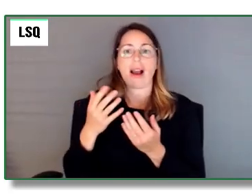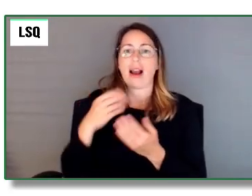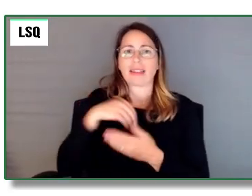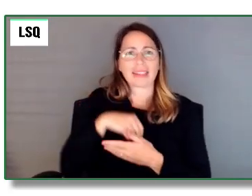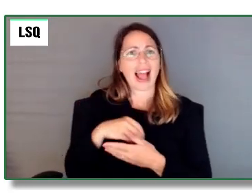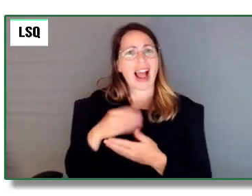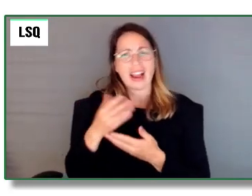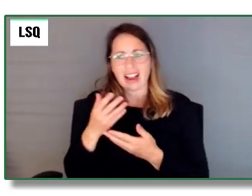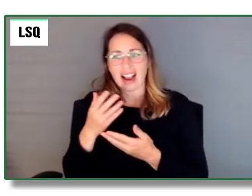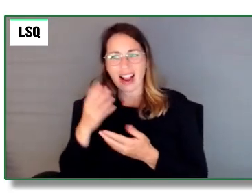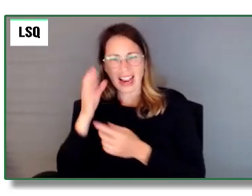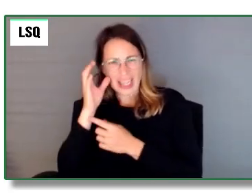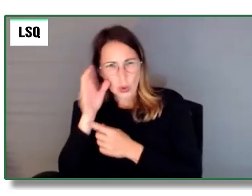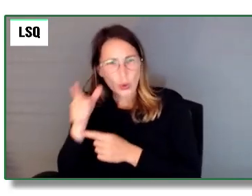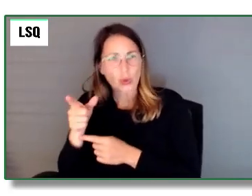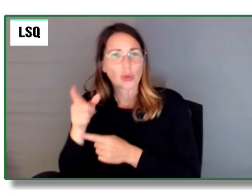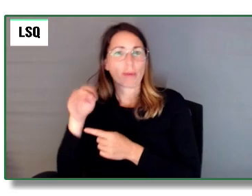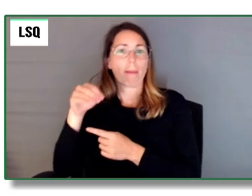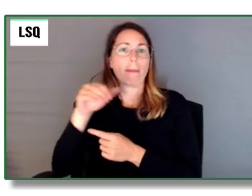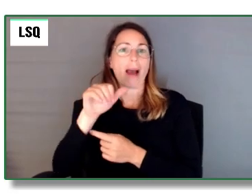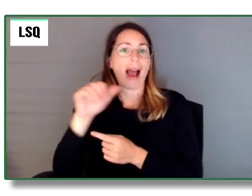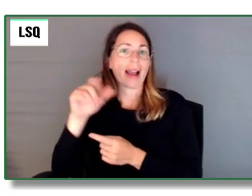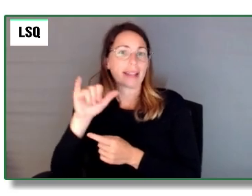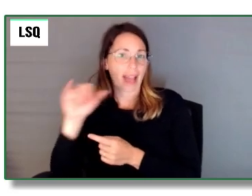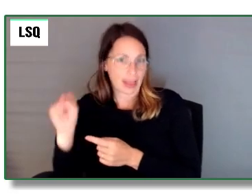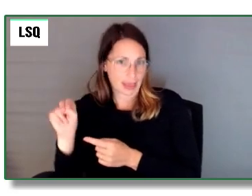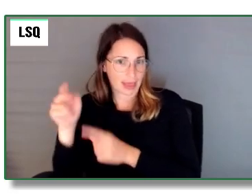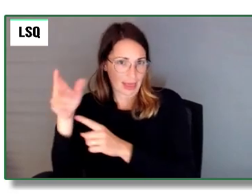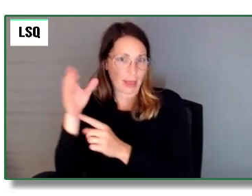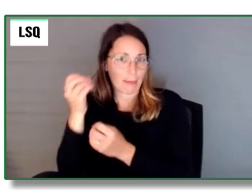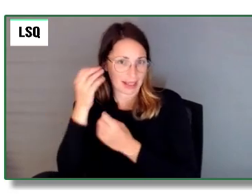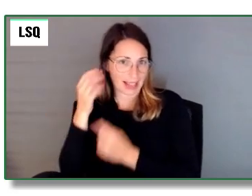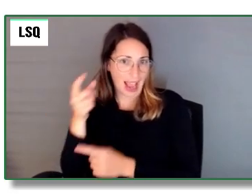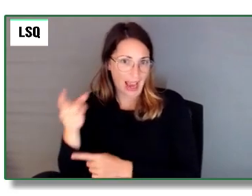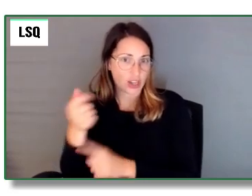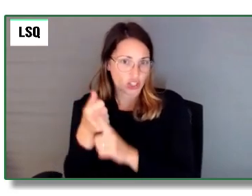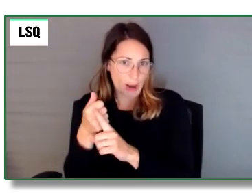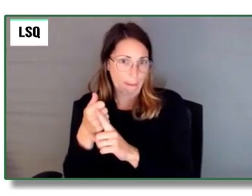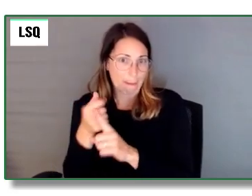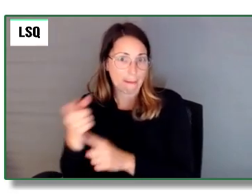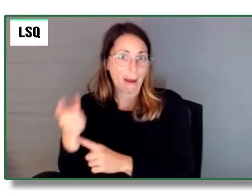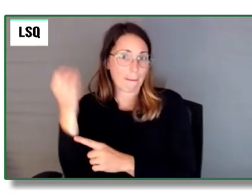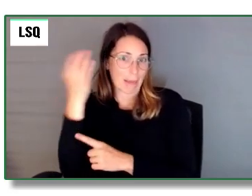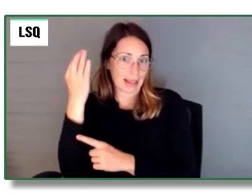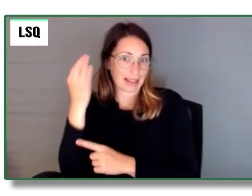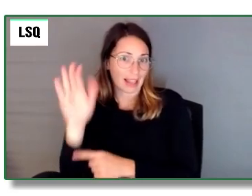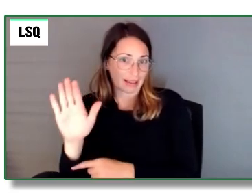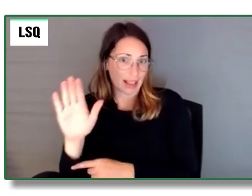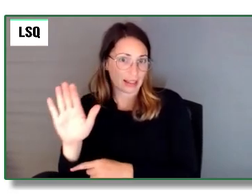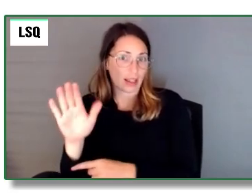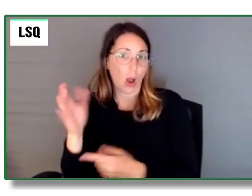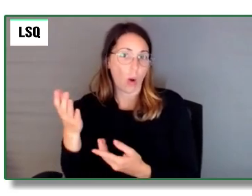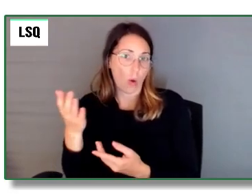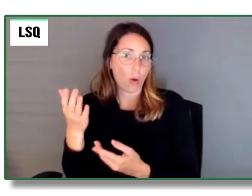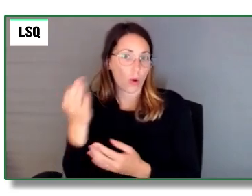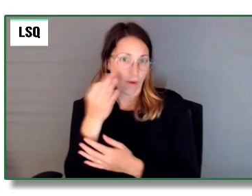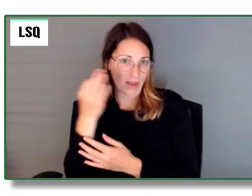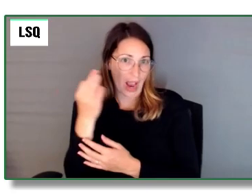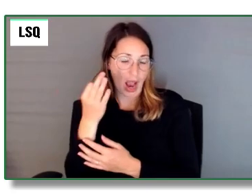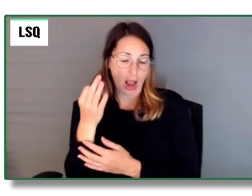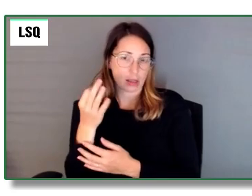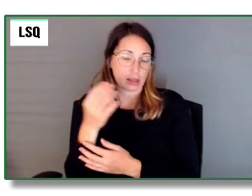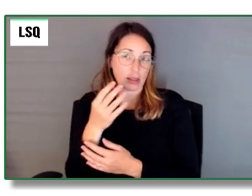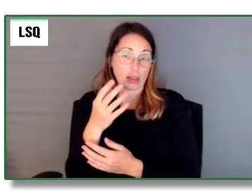Mayan Sev dans sa présentation de conférencière vraiment principale. C'est-à-dire, il y a